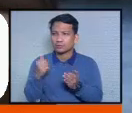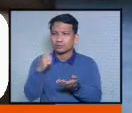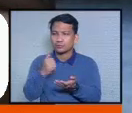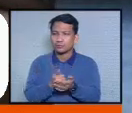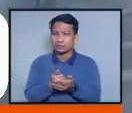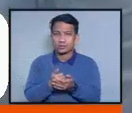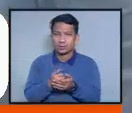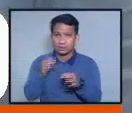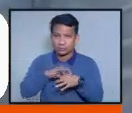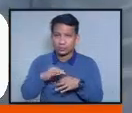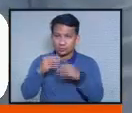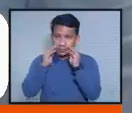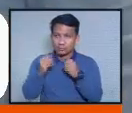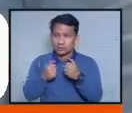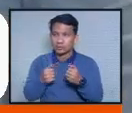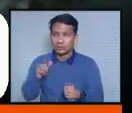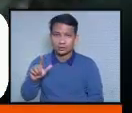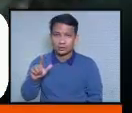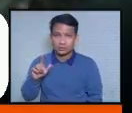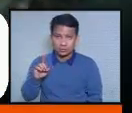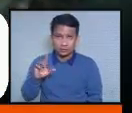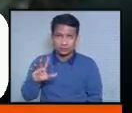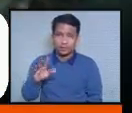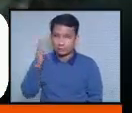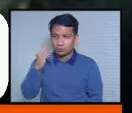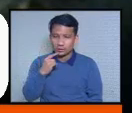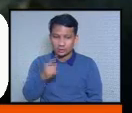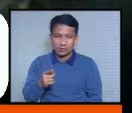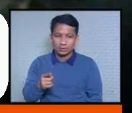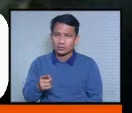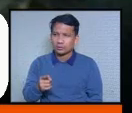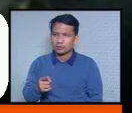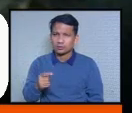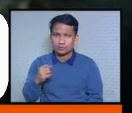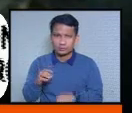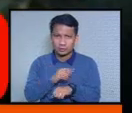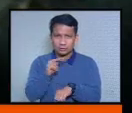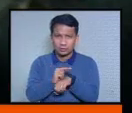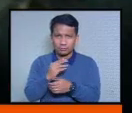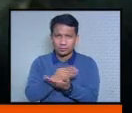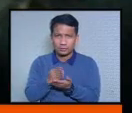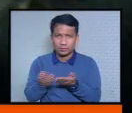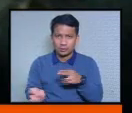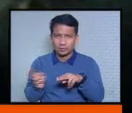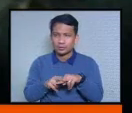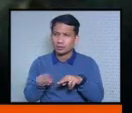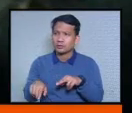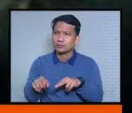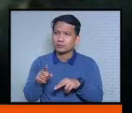sina Senators Manny Pacquiao at Laila De Lima. Sa bersyon ng Senado sa national budget, dinagdaga ng